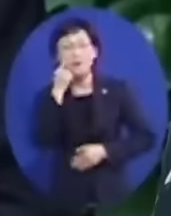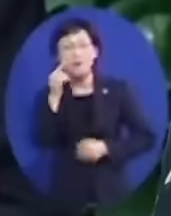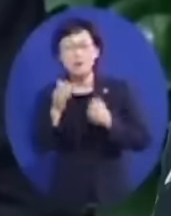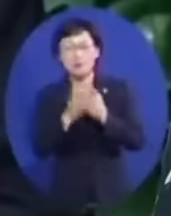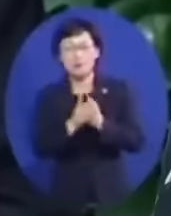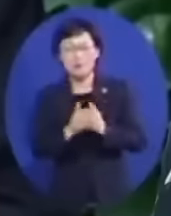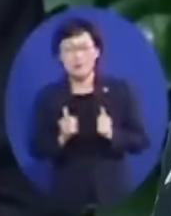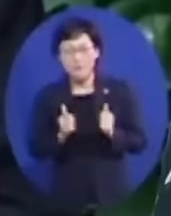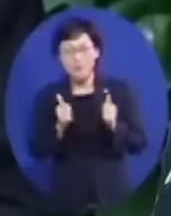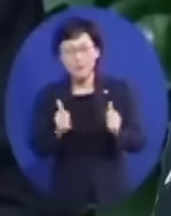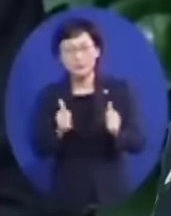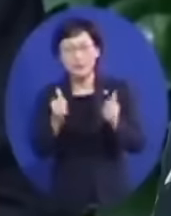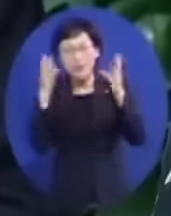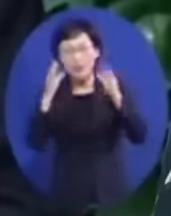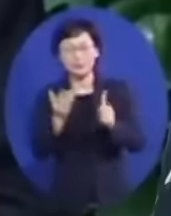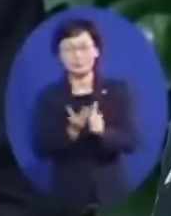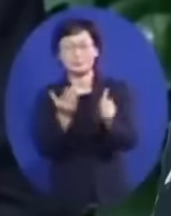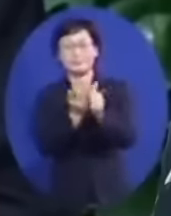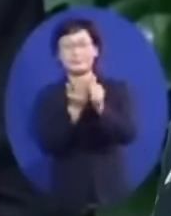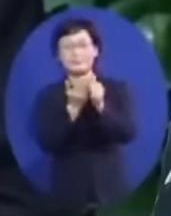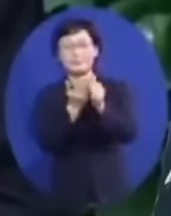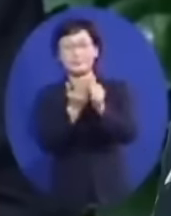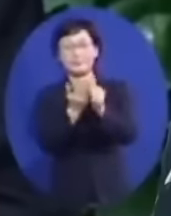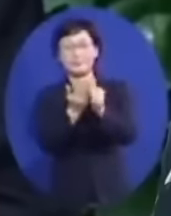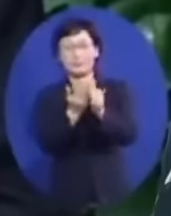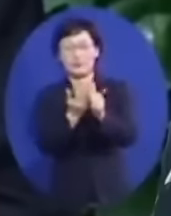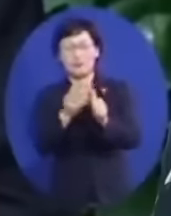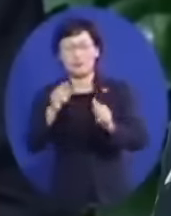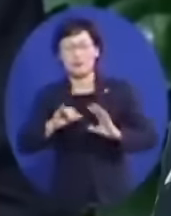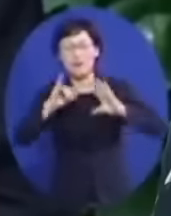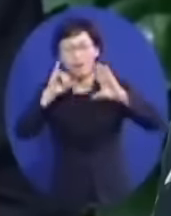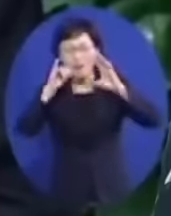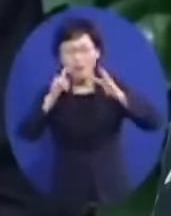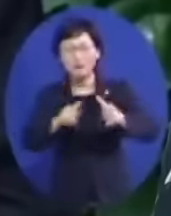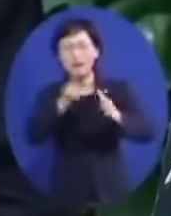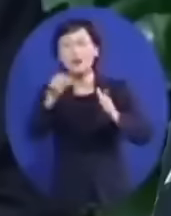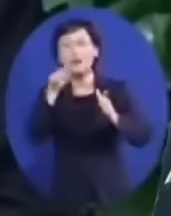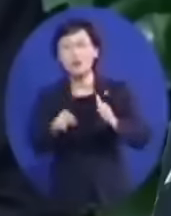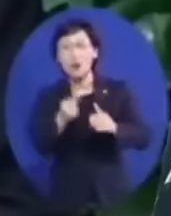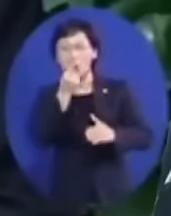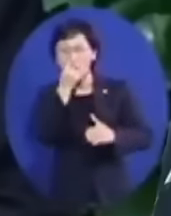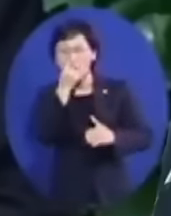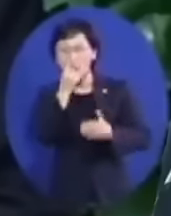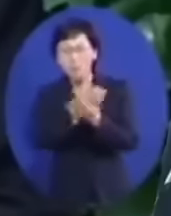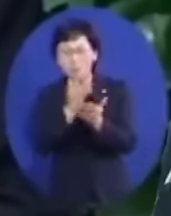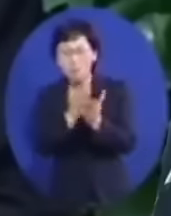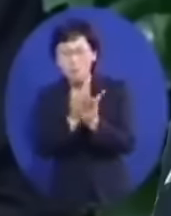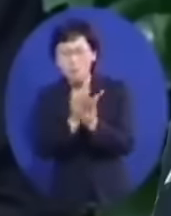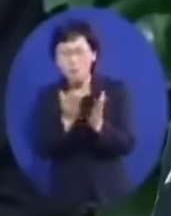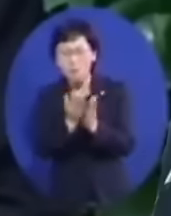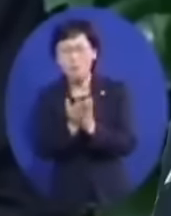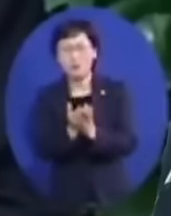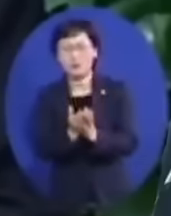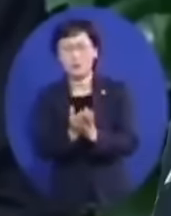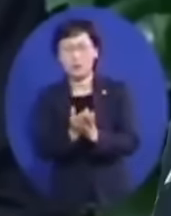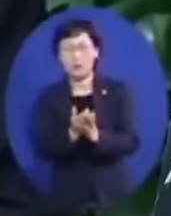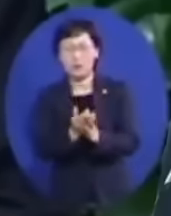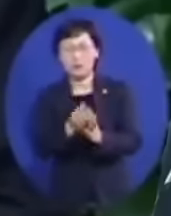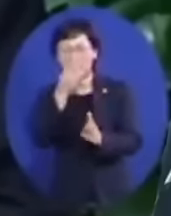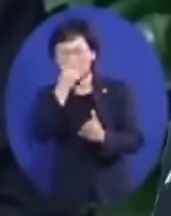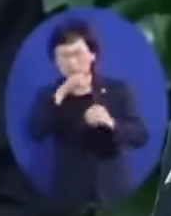힘을 다해서 아기를 키우는데 좌우간 세상에서 해본 일은 다 했어요. 쓰레기 뒤지기도 다